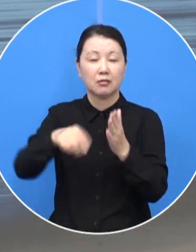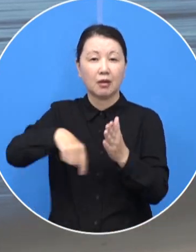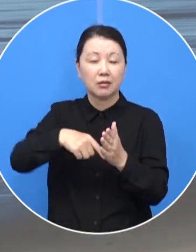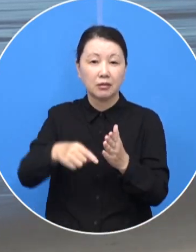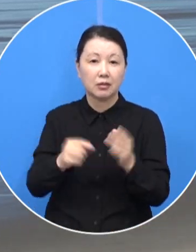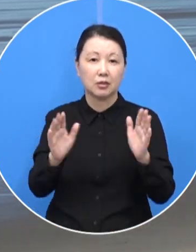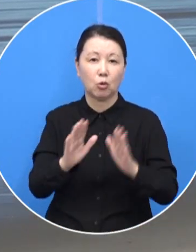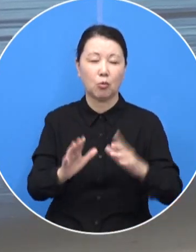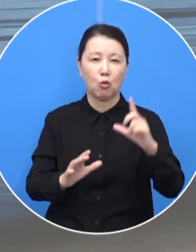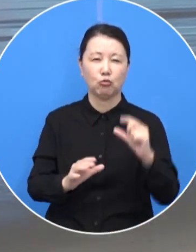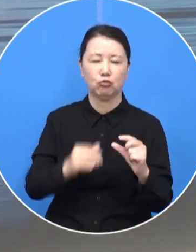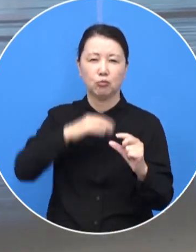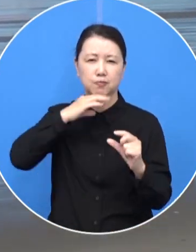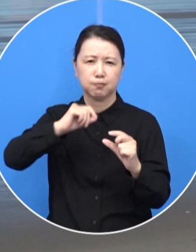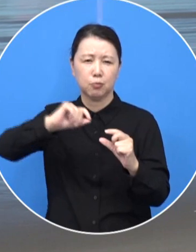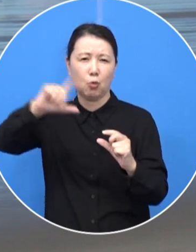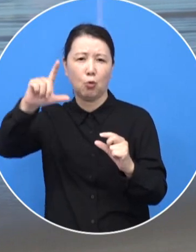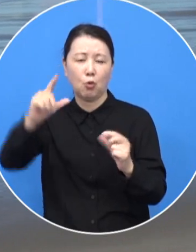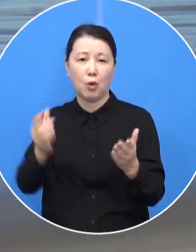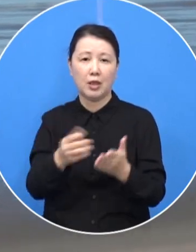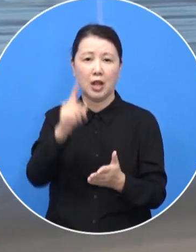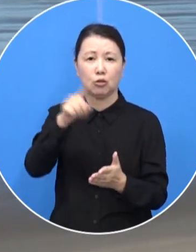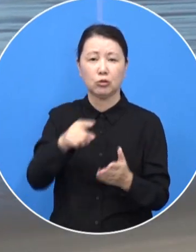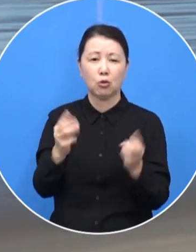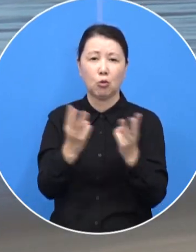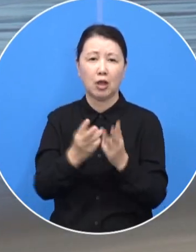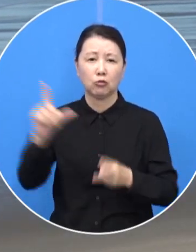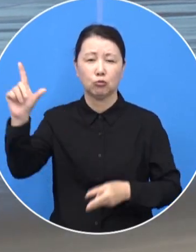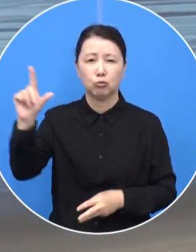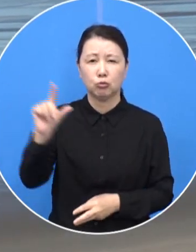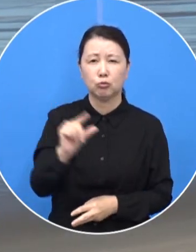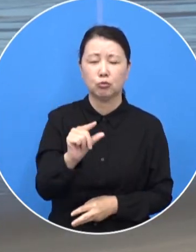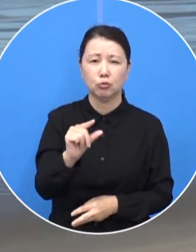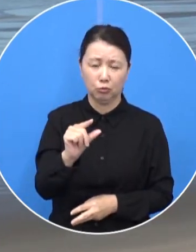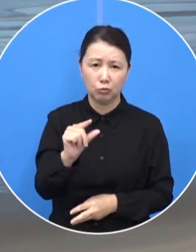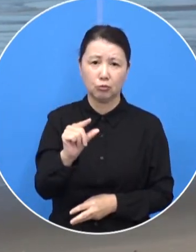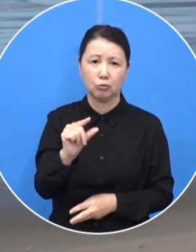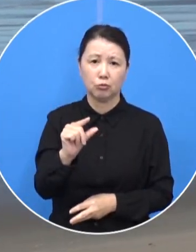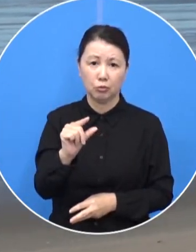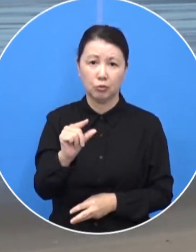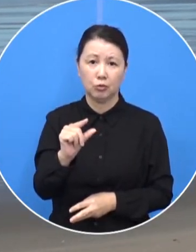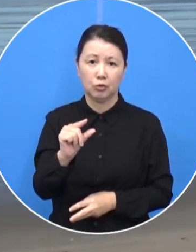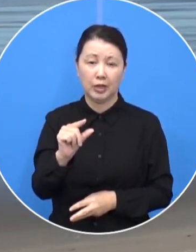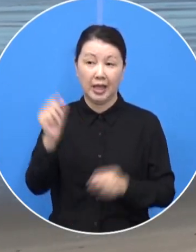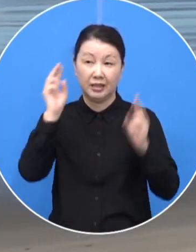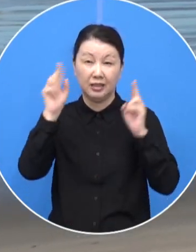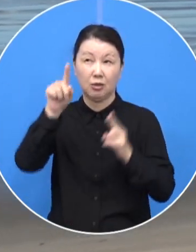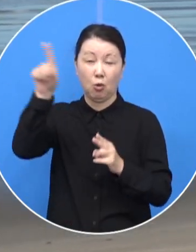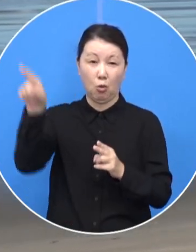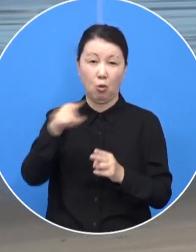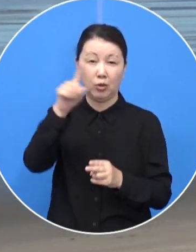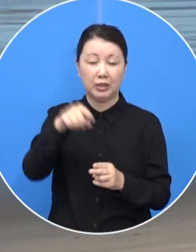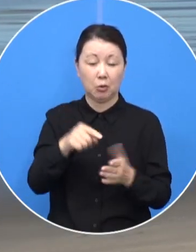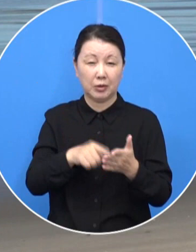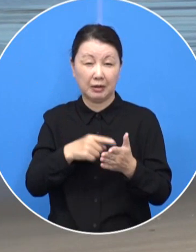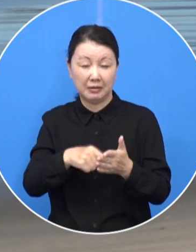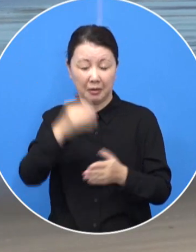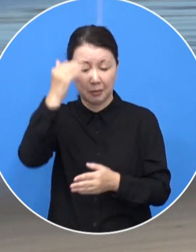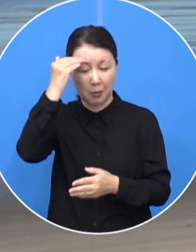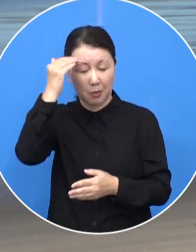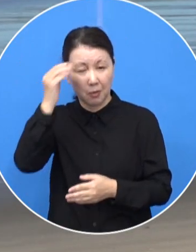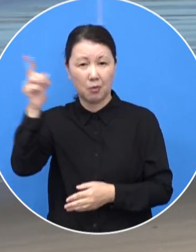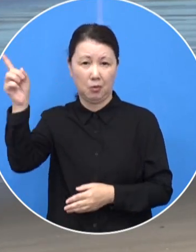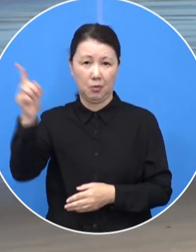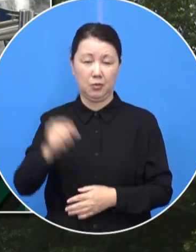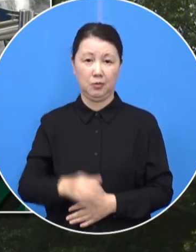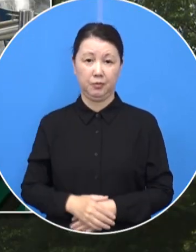県内では少子高齢化で働く人たちの人口減少が続いていて、多くの企業が人手不足に悩んでいます